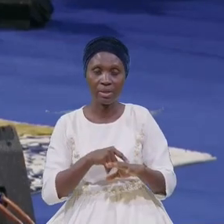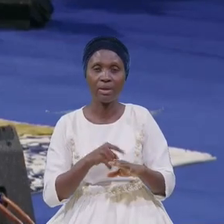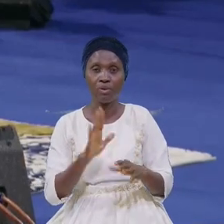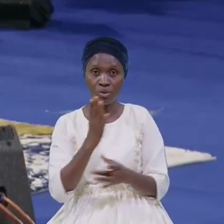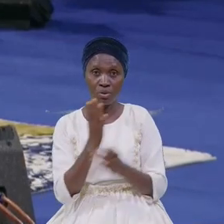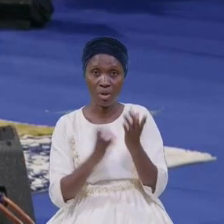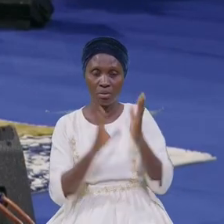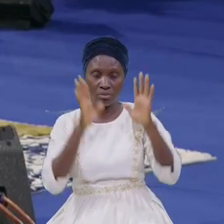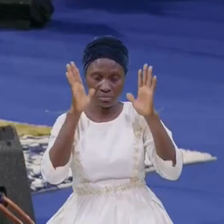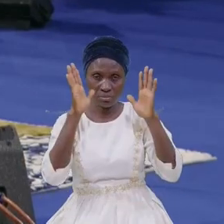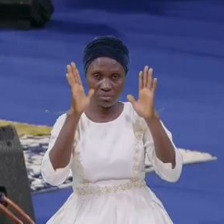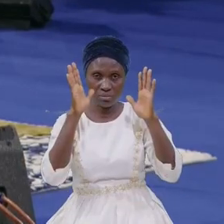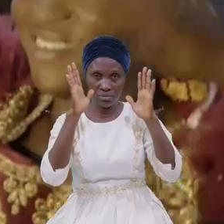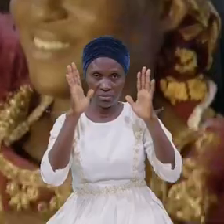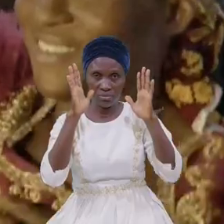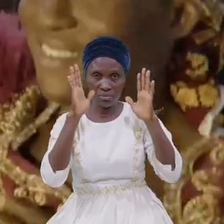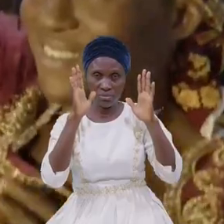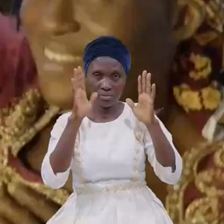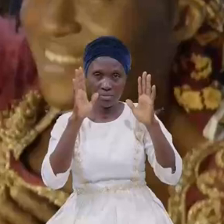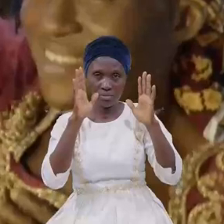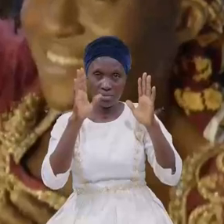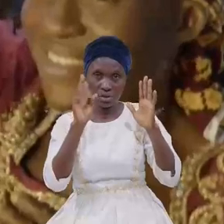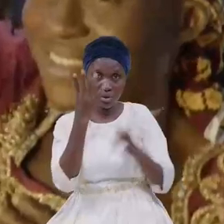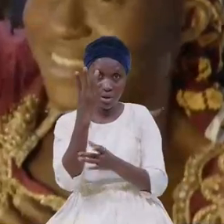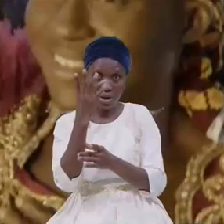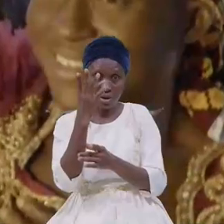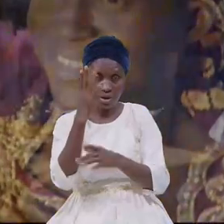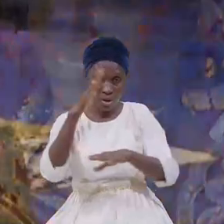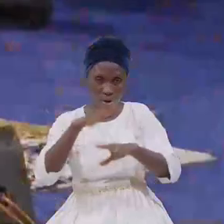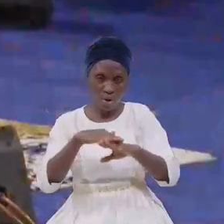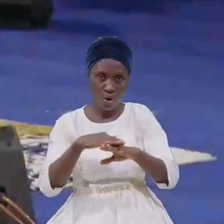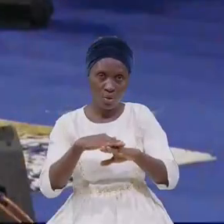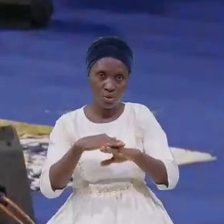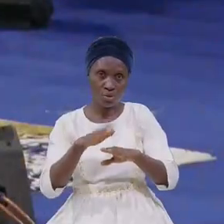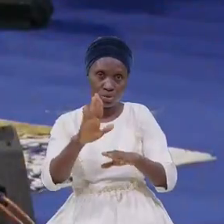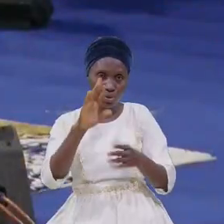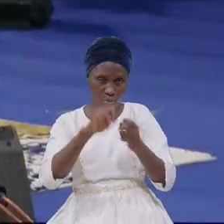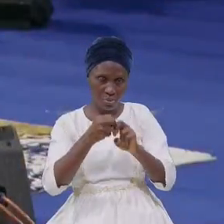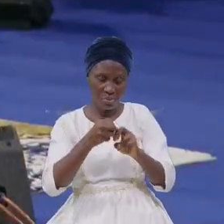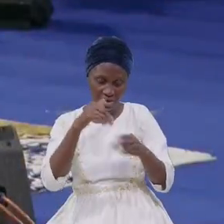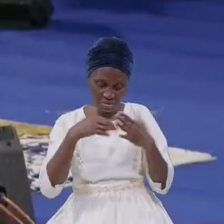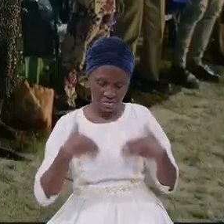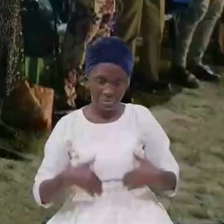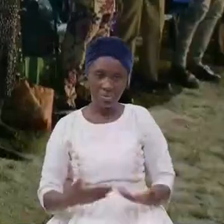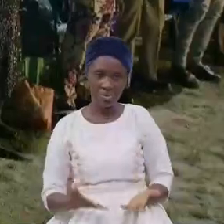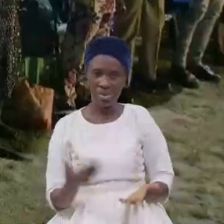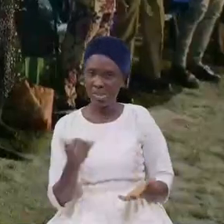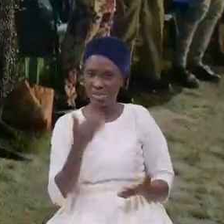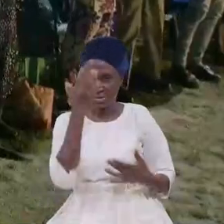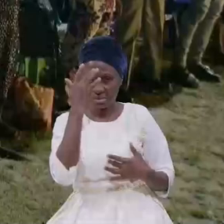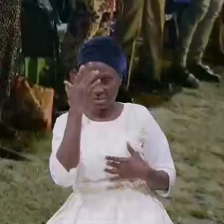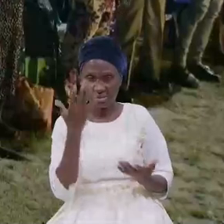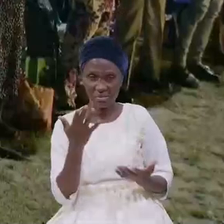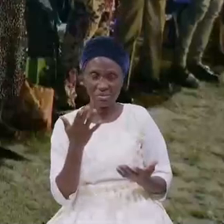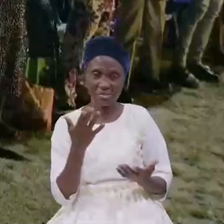Vous levez la main, vous imposez l'autre main, là où vous avez une maladie ou une infirmité, quelque